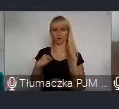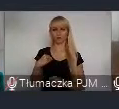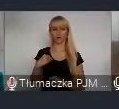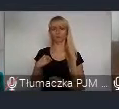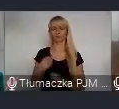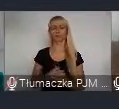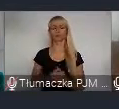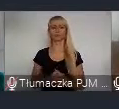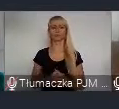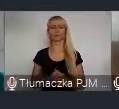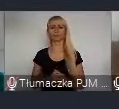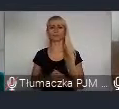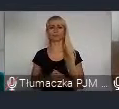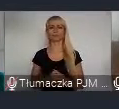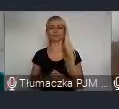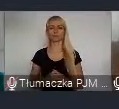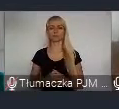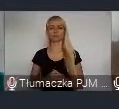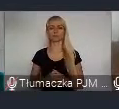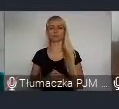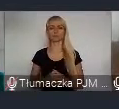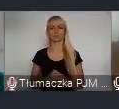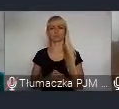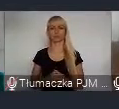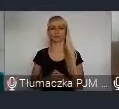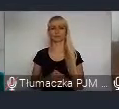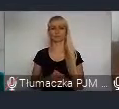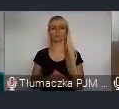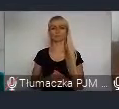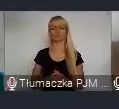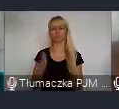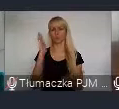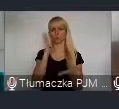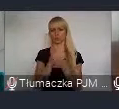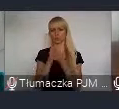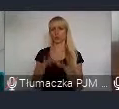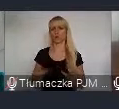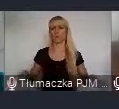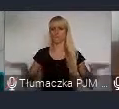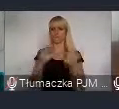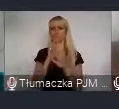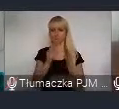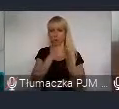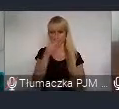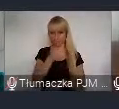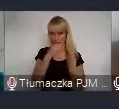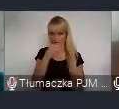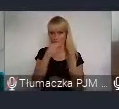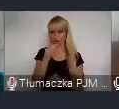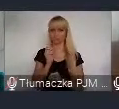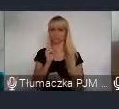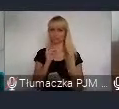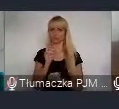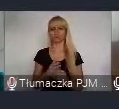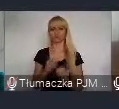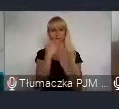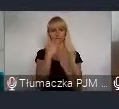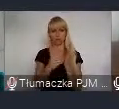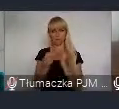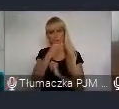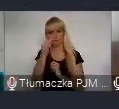takiej luki cywilizacyjnej w tym zakresie, natomiast nie zmienia to faktu, że nadal te inwestycje